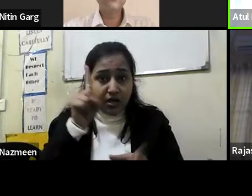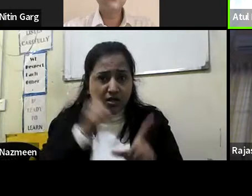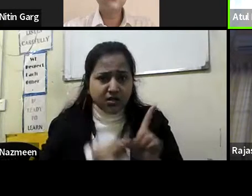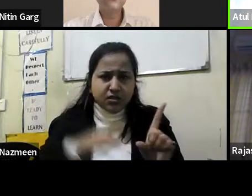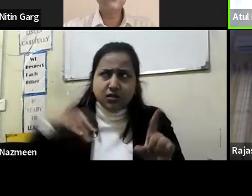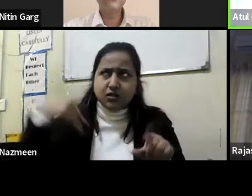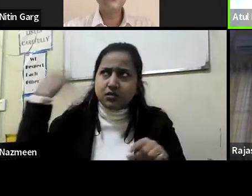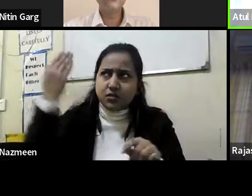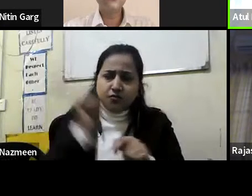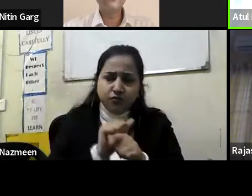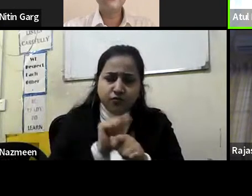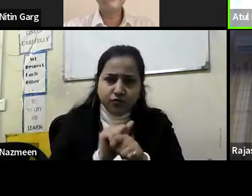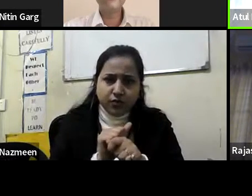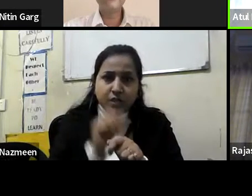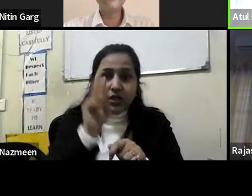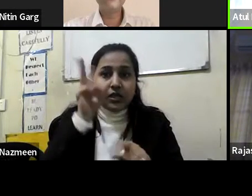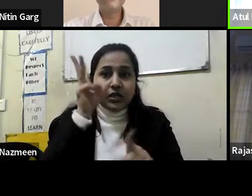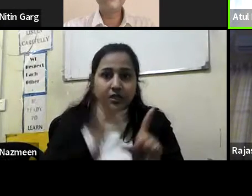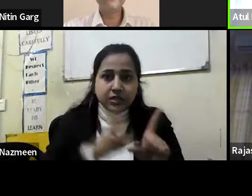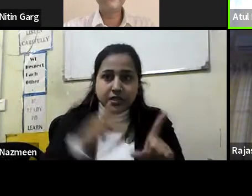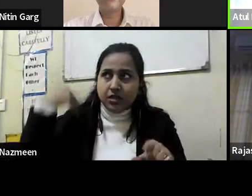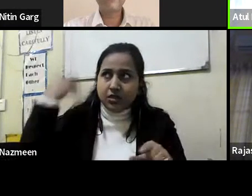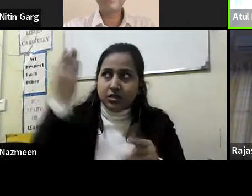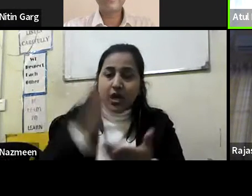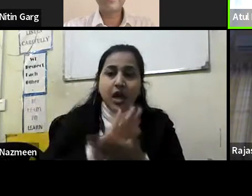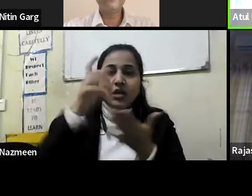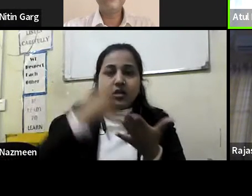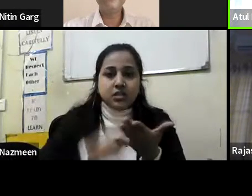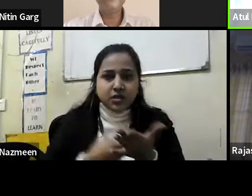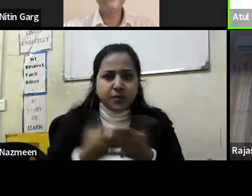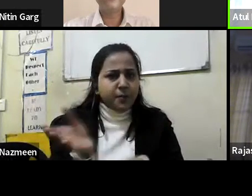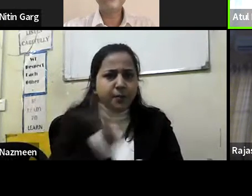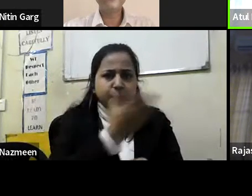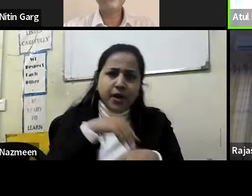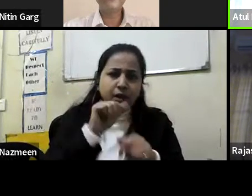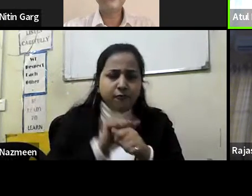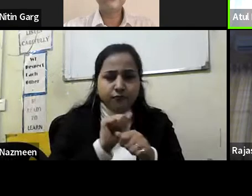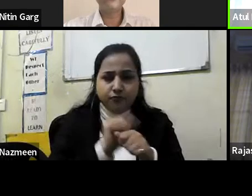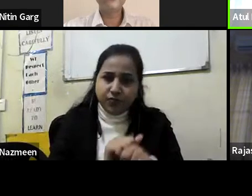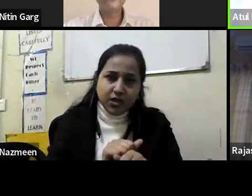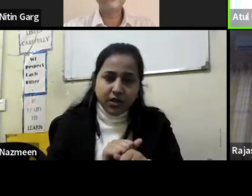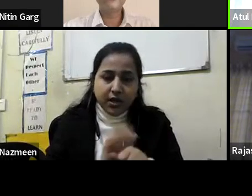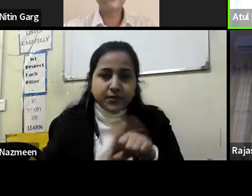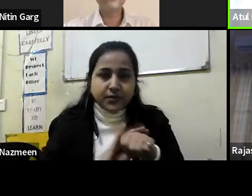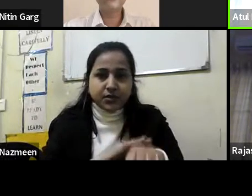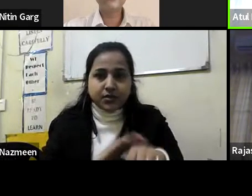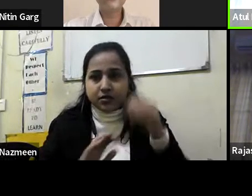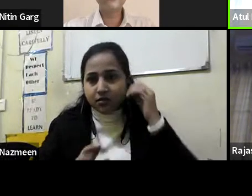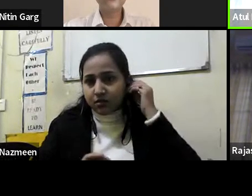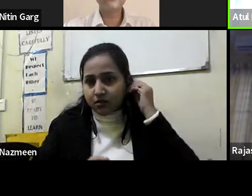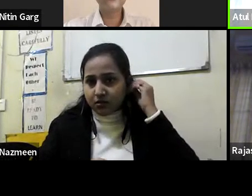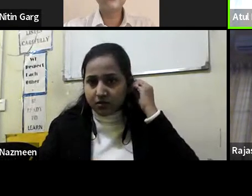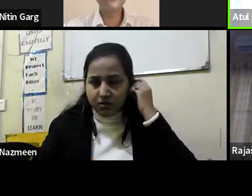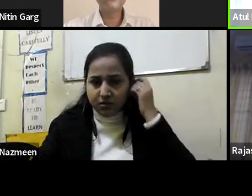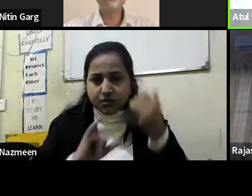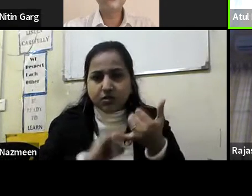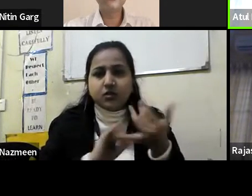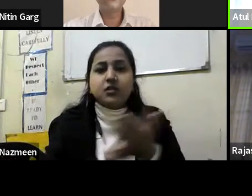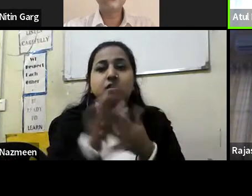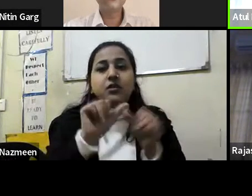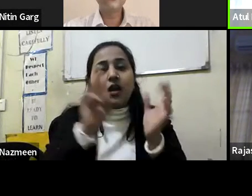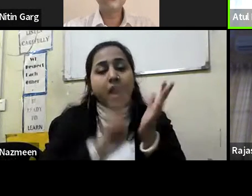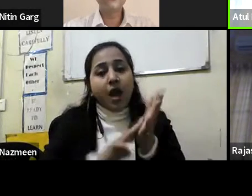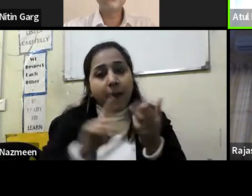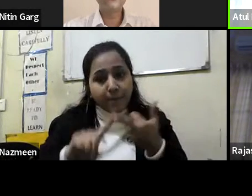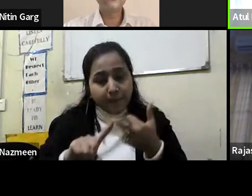कर रही हैं और 3 साल से ह्यूमन रिसोर्सेज में पहले काम कर चुकी है एडेलवाइस में। तो शामीन, आपसे ये पूछना चाहूंगा